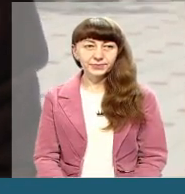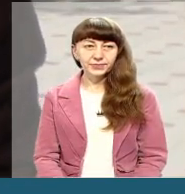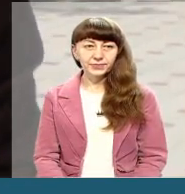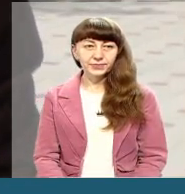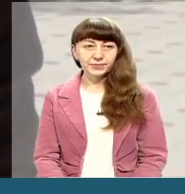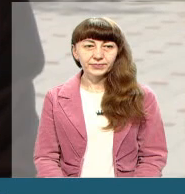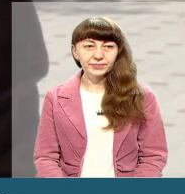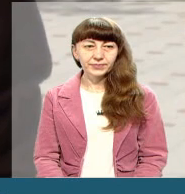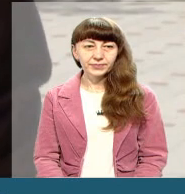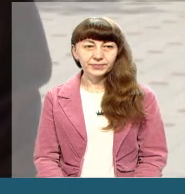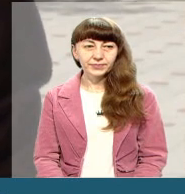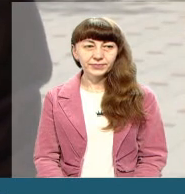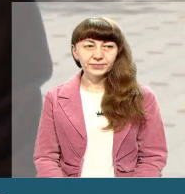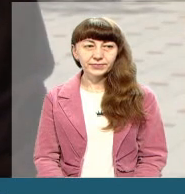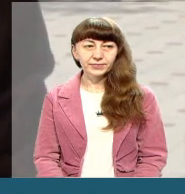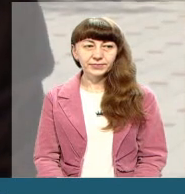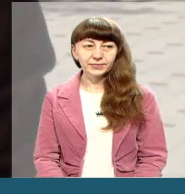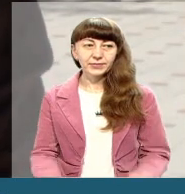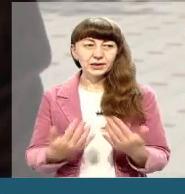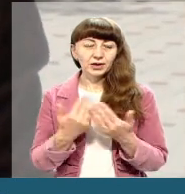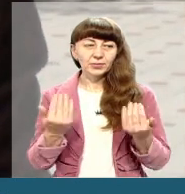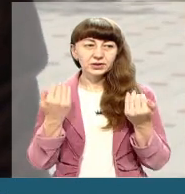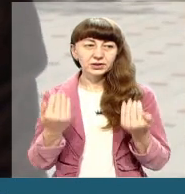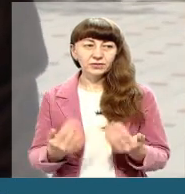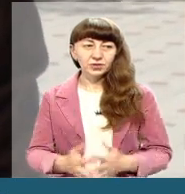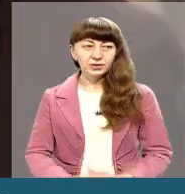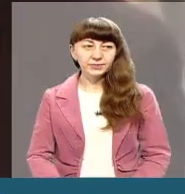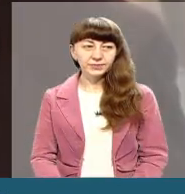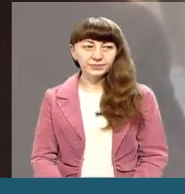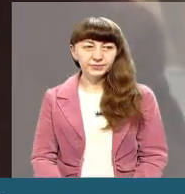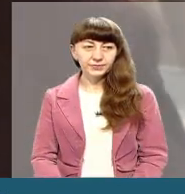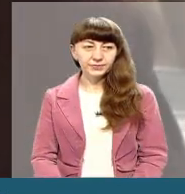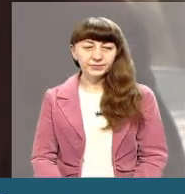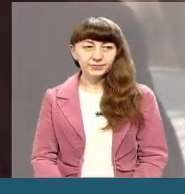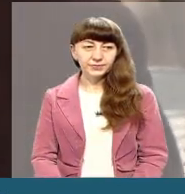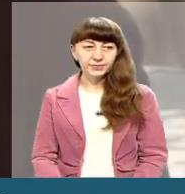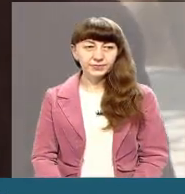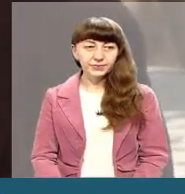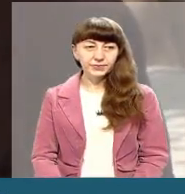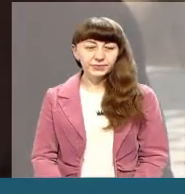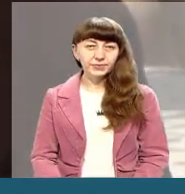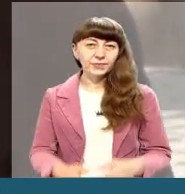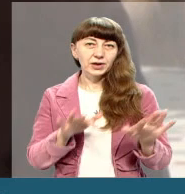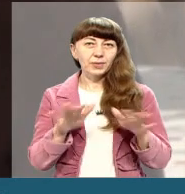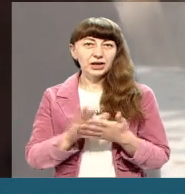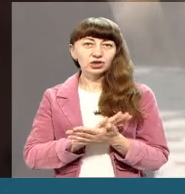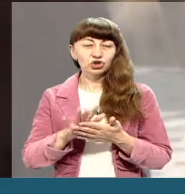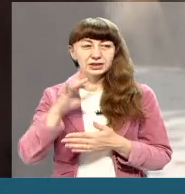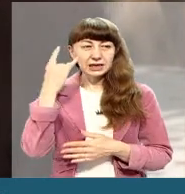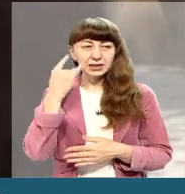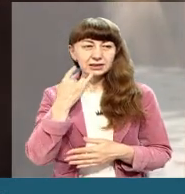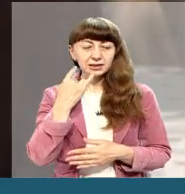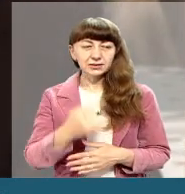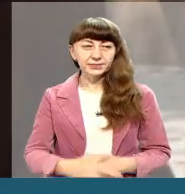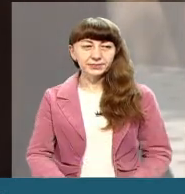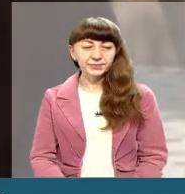киелі нысандарына жататын Ыбырай Алтынсариннің кесенесіне келіп отырмыз. Біз ол кісінің рухына тағзым ету арқылы, тәу ету